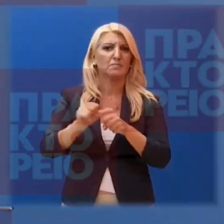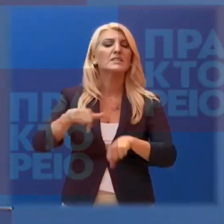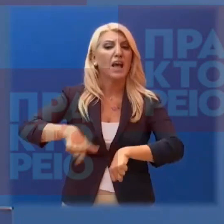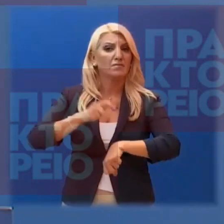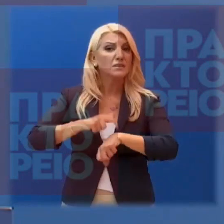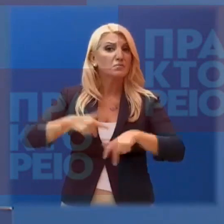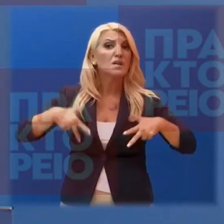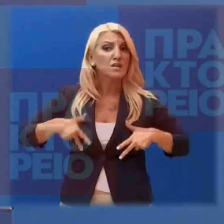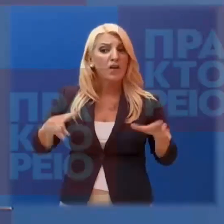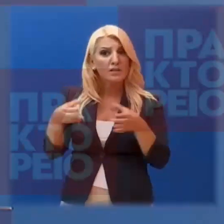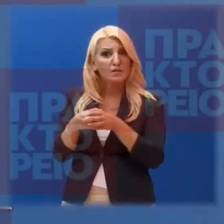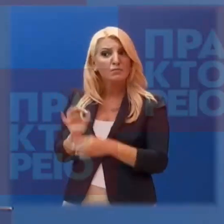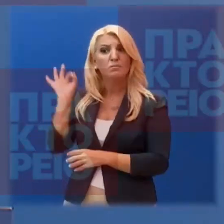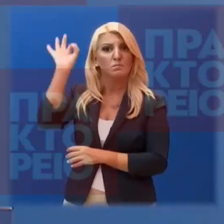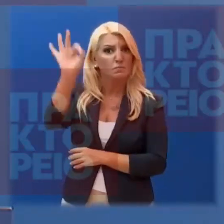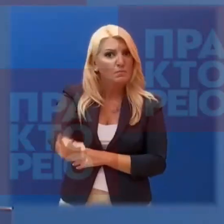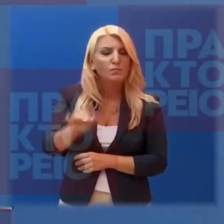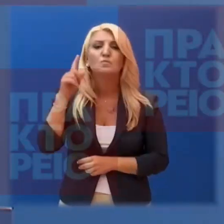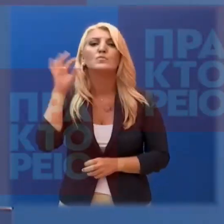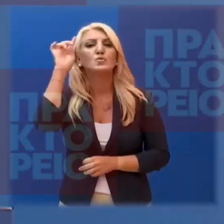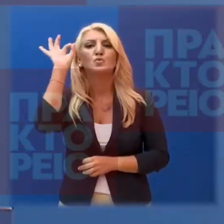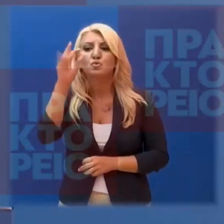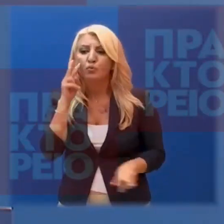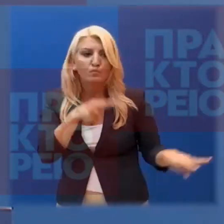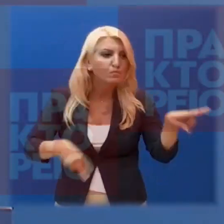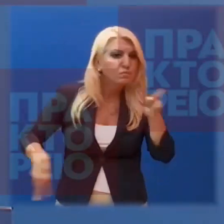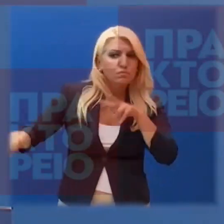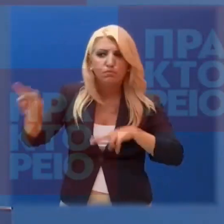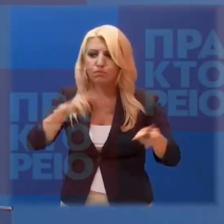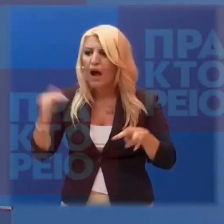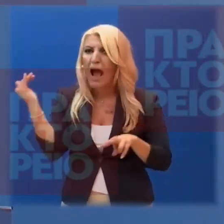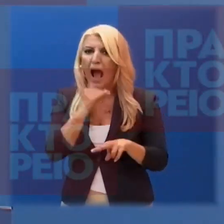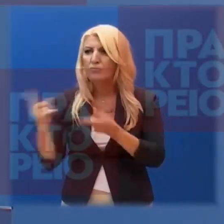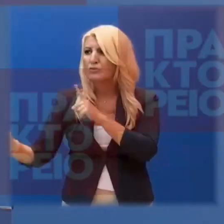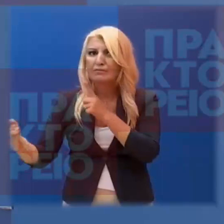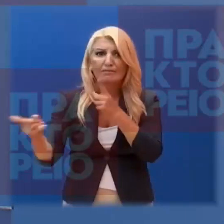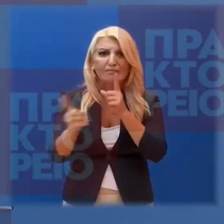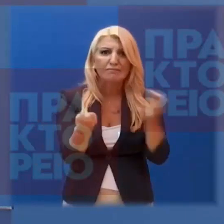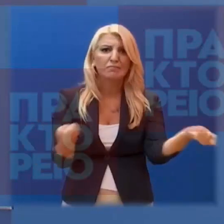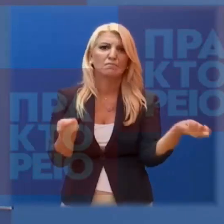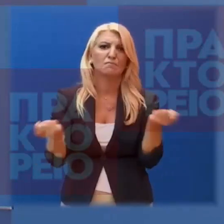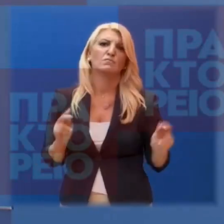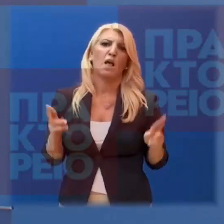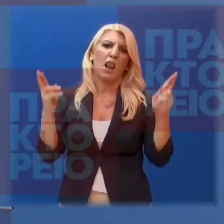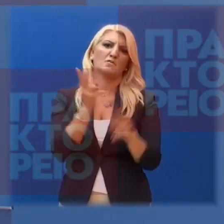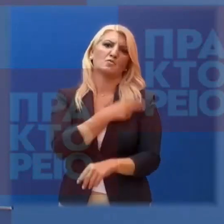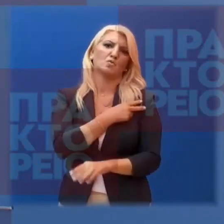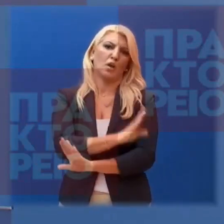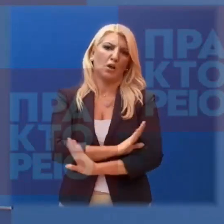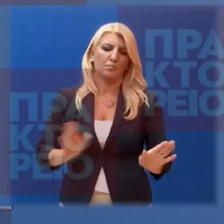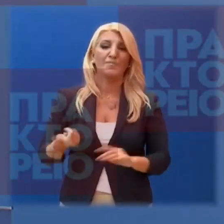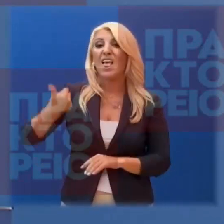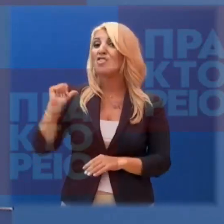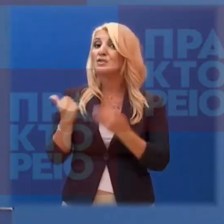εκεί για να εκτιμήσει την κατάσταση και να συντονίσει τις ενέργειες για την αντιμετώπιση της. Από χθες το πρωί και μέχρι το βράδυ,